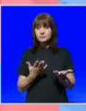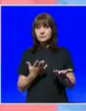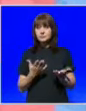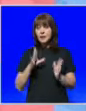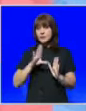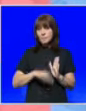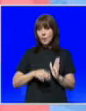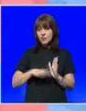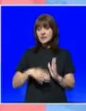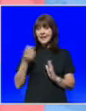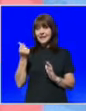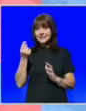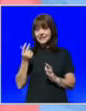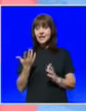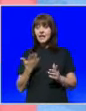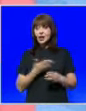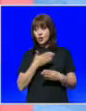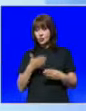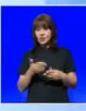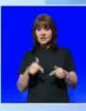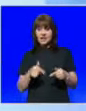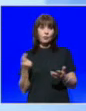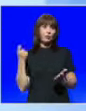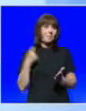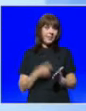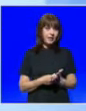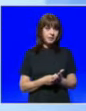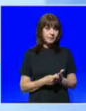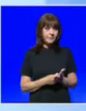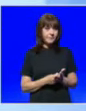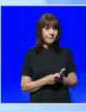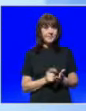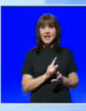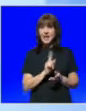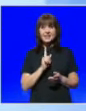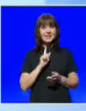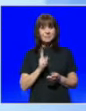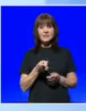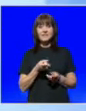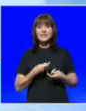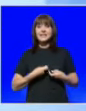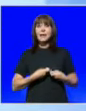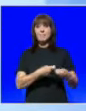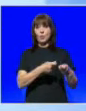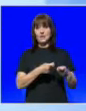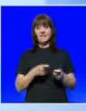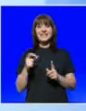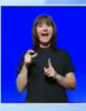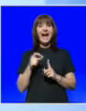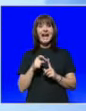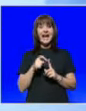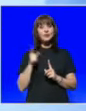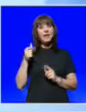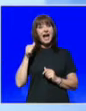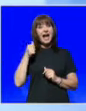предвидимост в цените, които ние заплащаме като потребители. Добре, какво искате да кажете? Не бива да се продават реакторите на АЕЦ